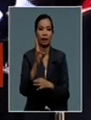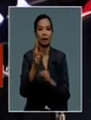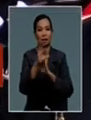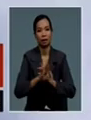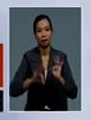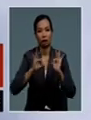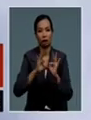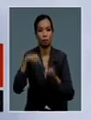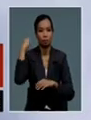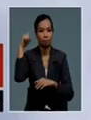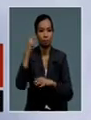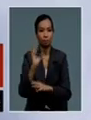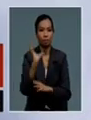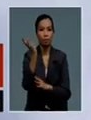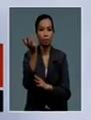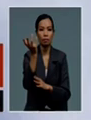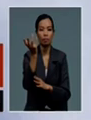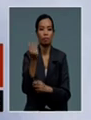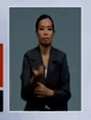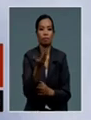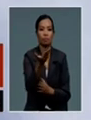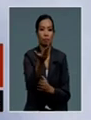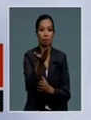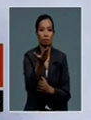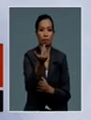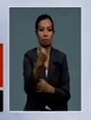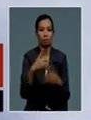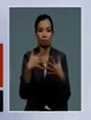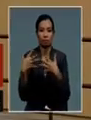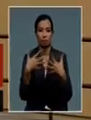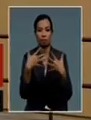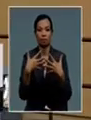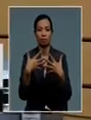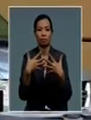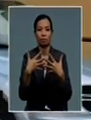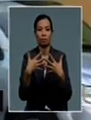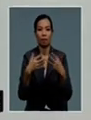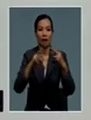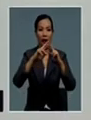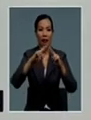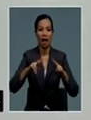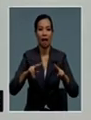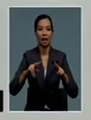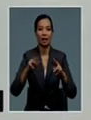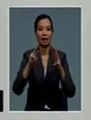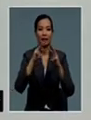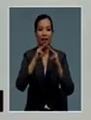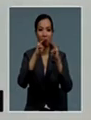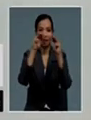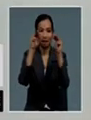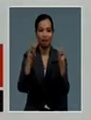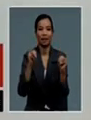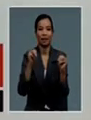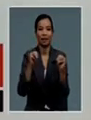ญของวันสตรีสากลอยากจะพาคุณผู้ชมไปดูที่นี่หน่อยที่สหรัฐร้านฟาสต์ฟู้ดชื่อดังอย่างแมคโดนัลด์ในสหรัฐจำนวน